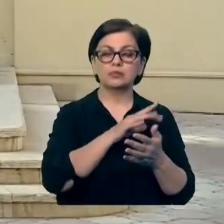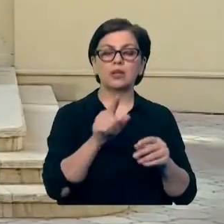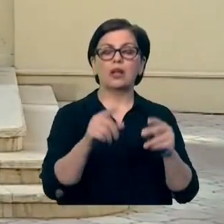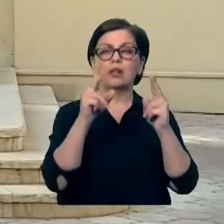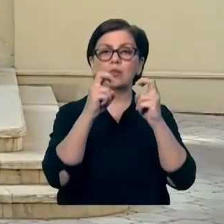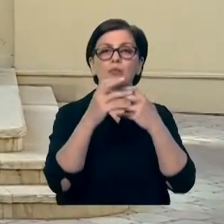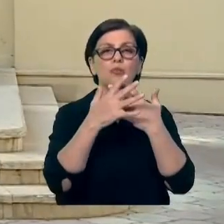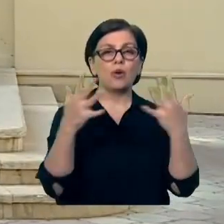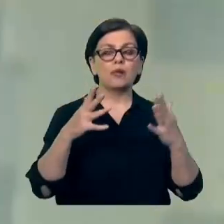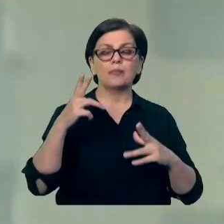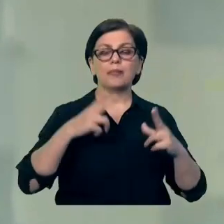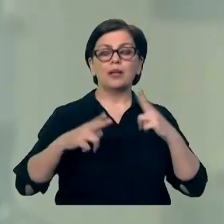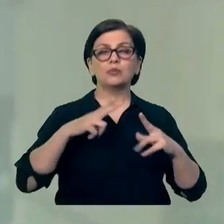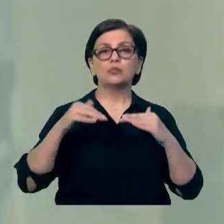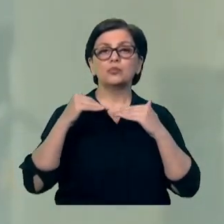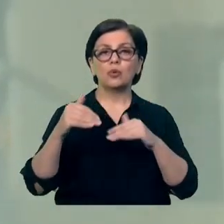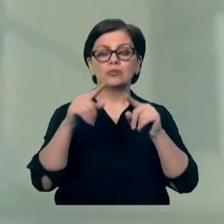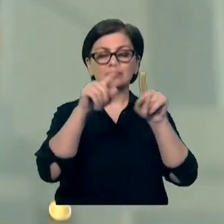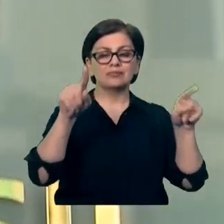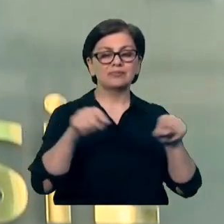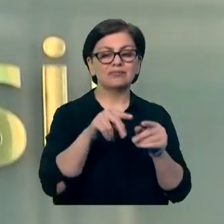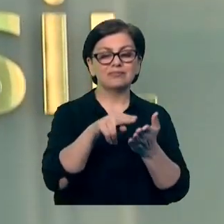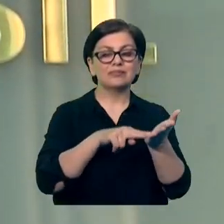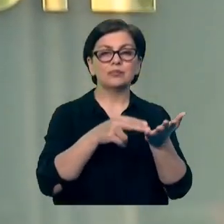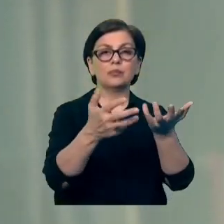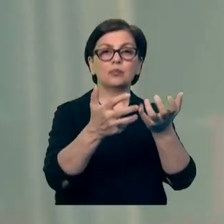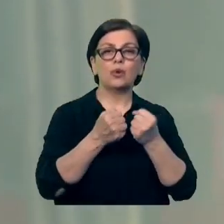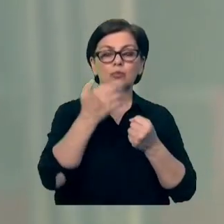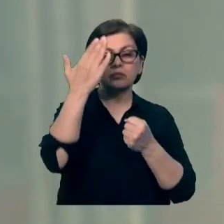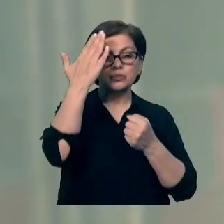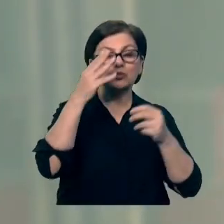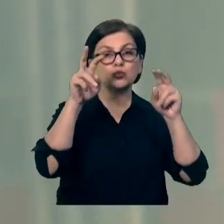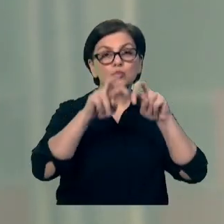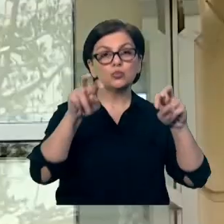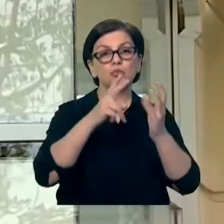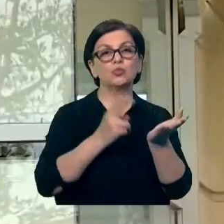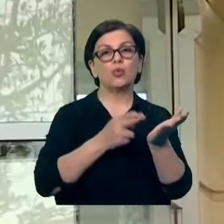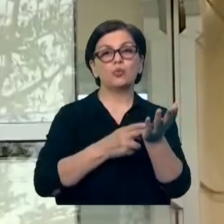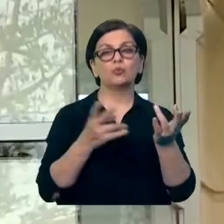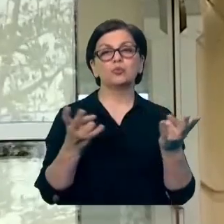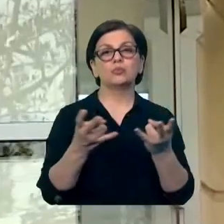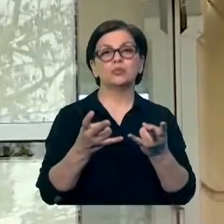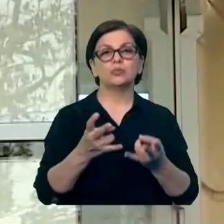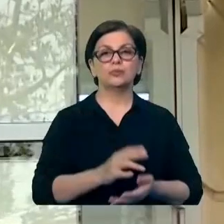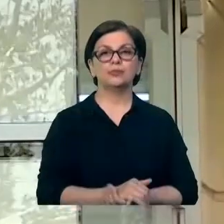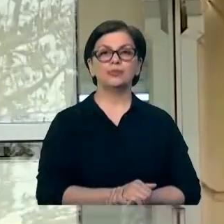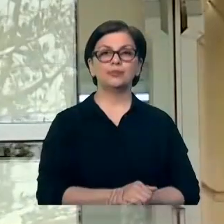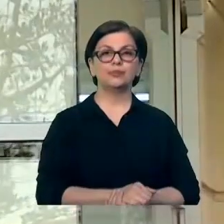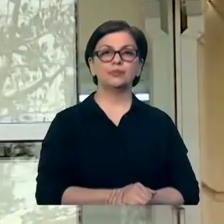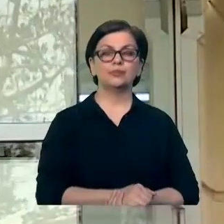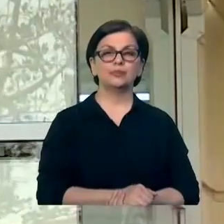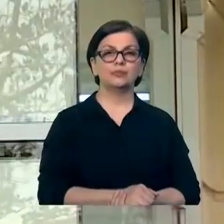məsələ müəllimin sertifikasiya prosesində iştirak edib biliyini sübuta yetirə bilməsidir.